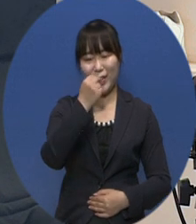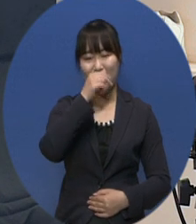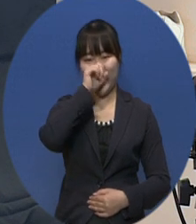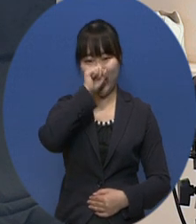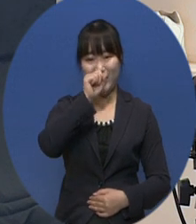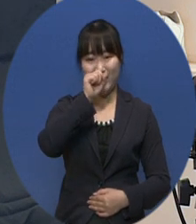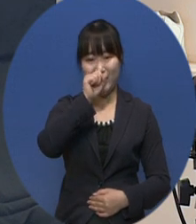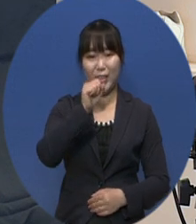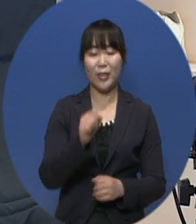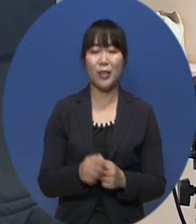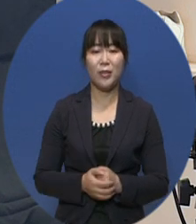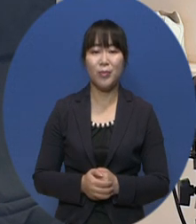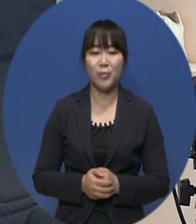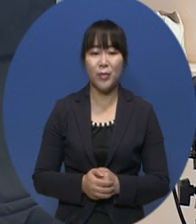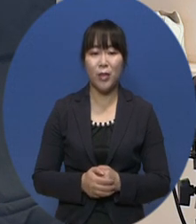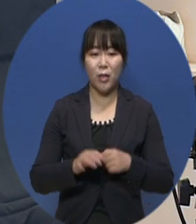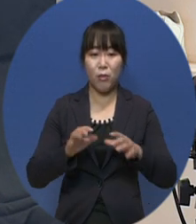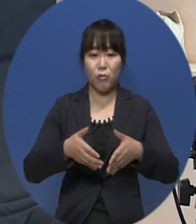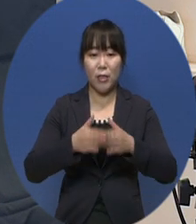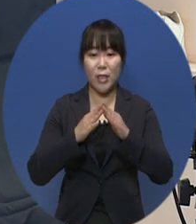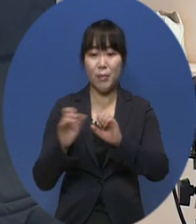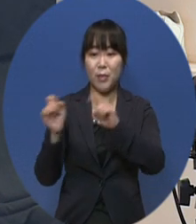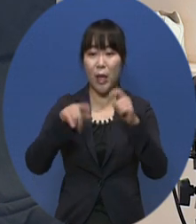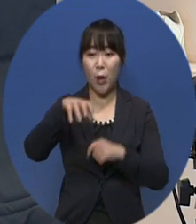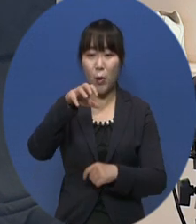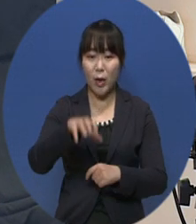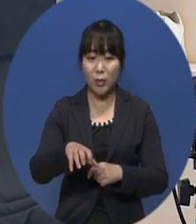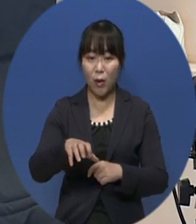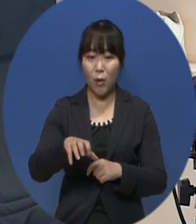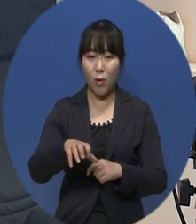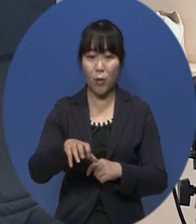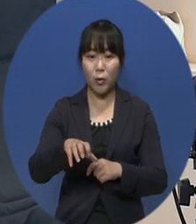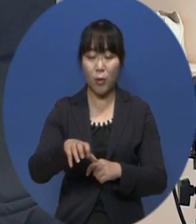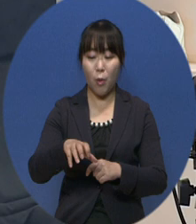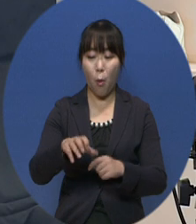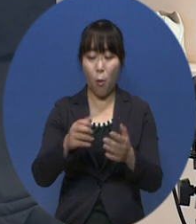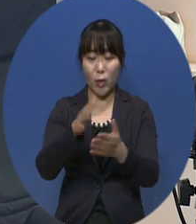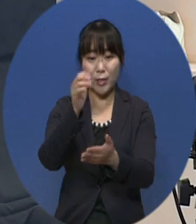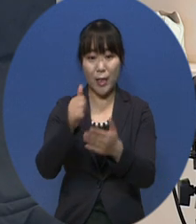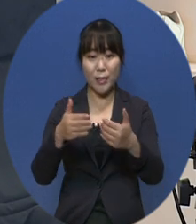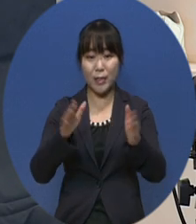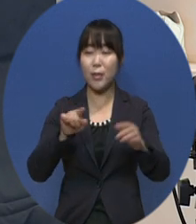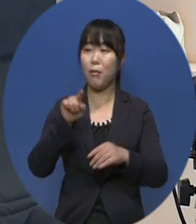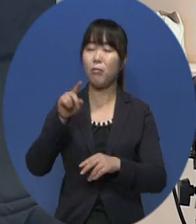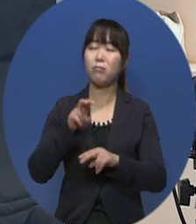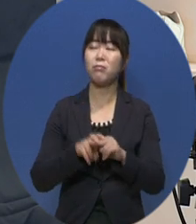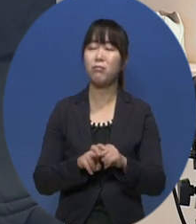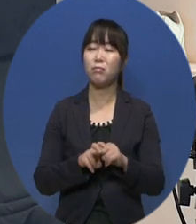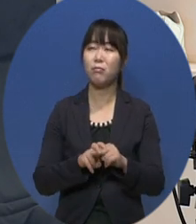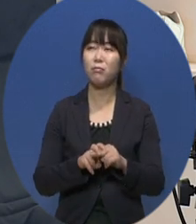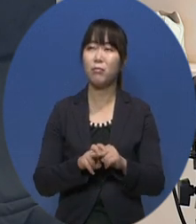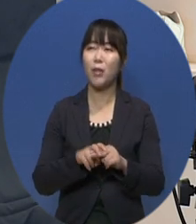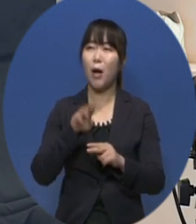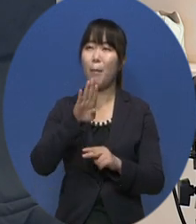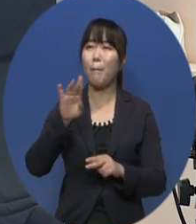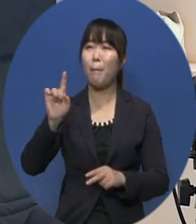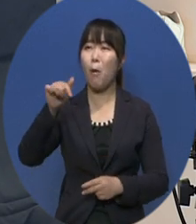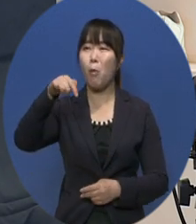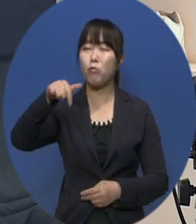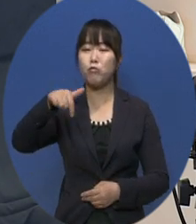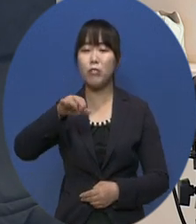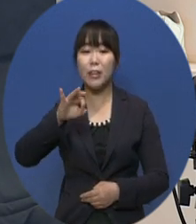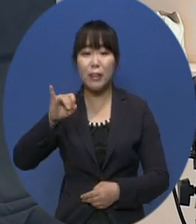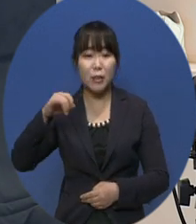곳입니다. 그래서 네. 이 국립재활원에서 원장실에 앉아서 있으면은 뻐꾸기 네. 소리가 들리고 딱따구리